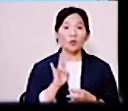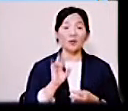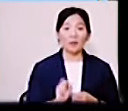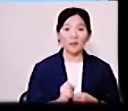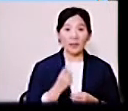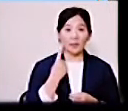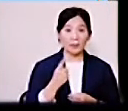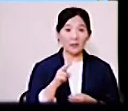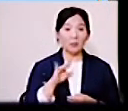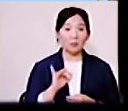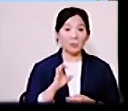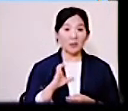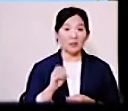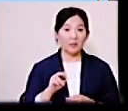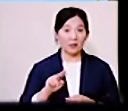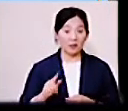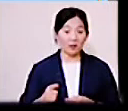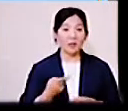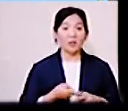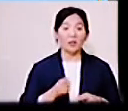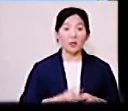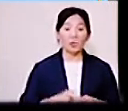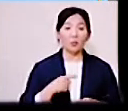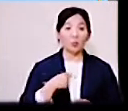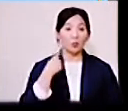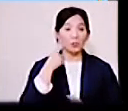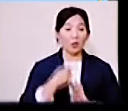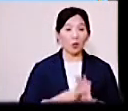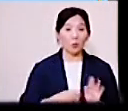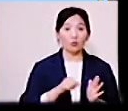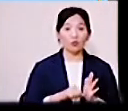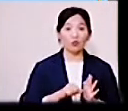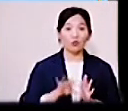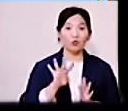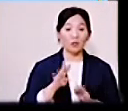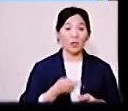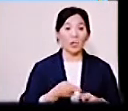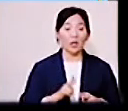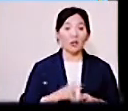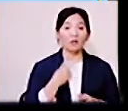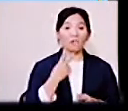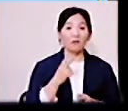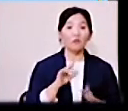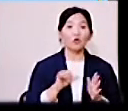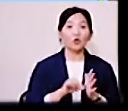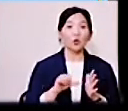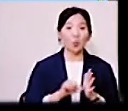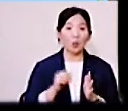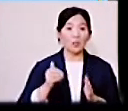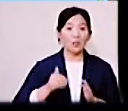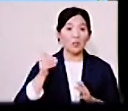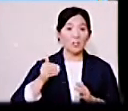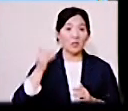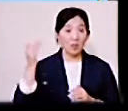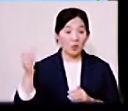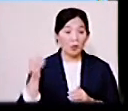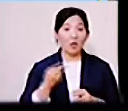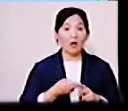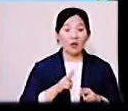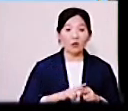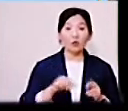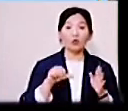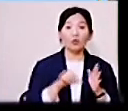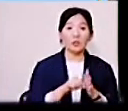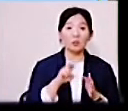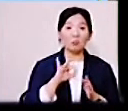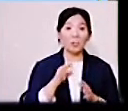1 пиксель. Для этого мы узнаем, что 64 – это 2 в шестой степени. И 6 бит нужно